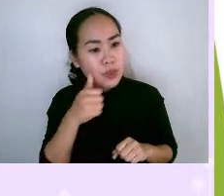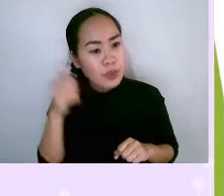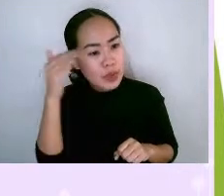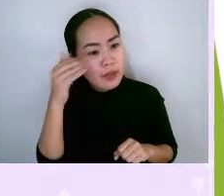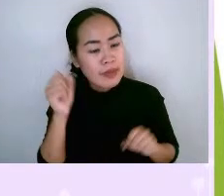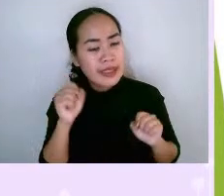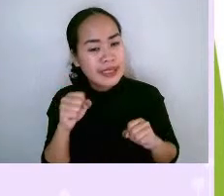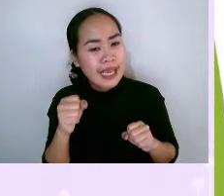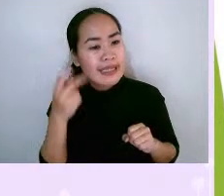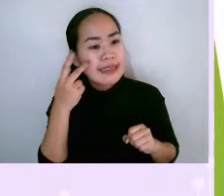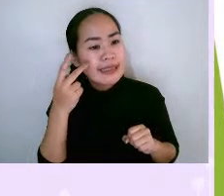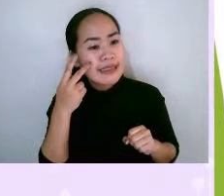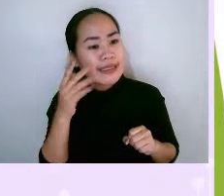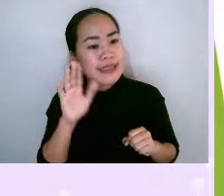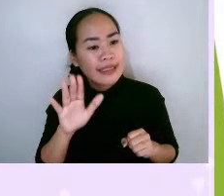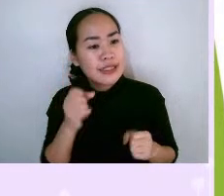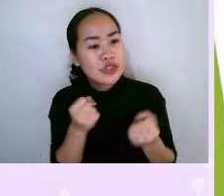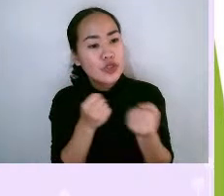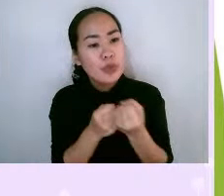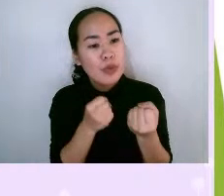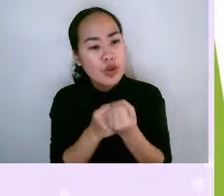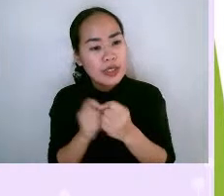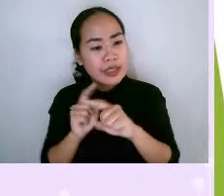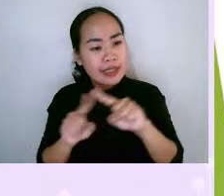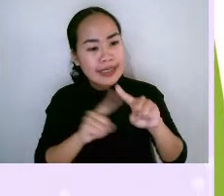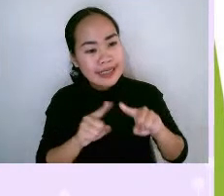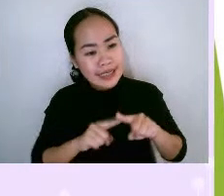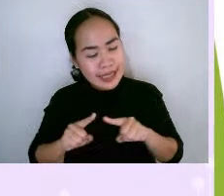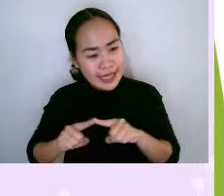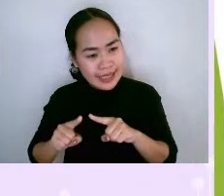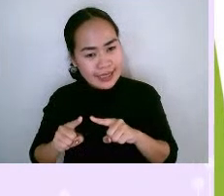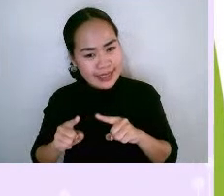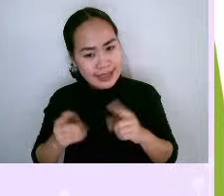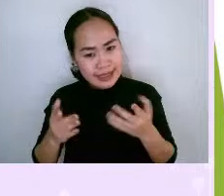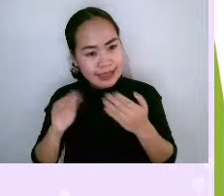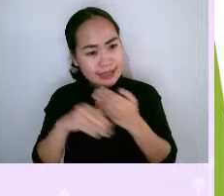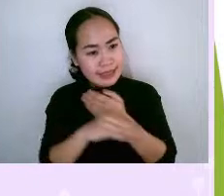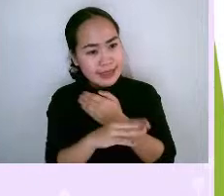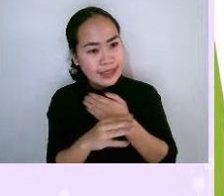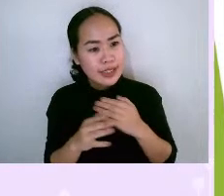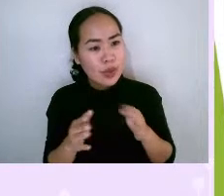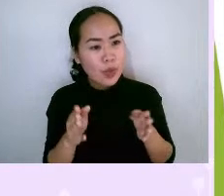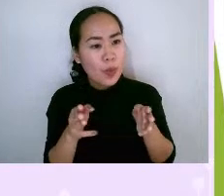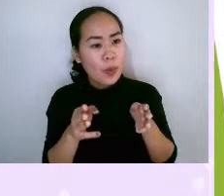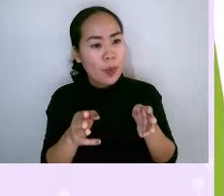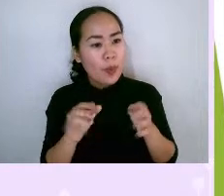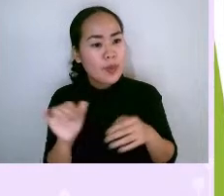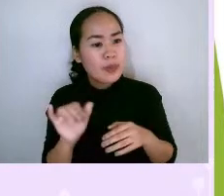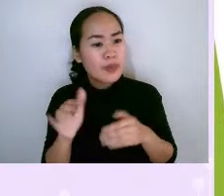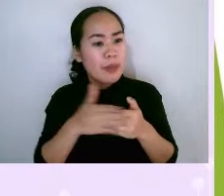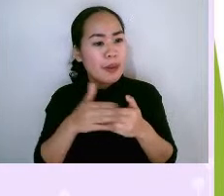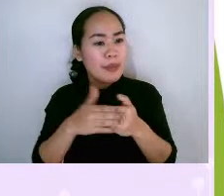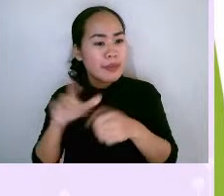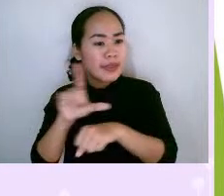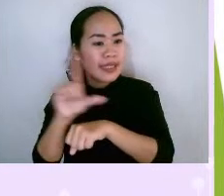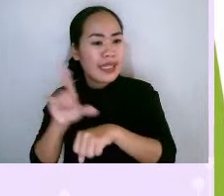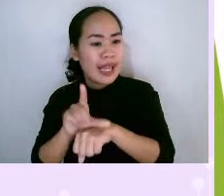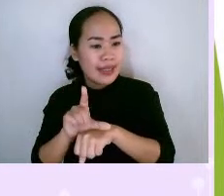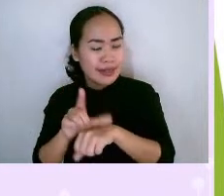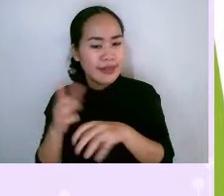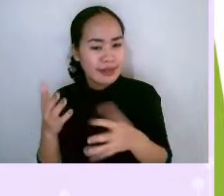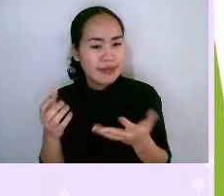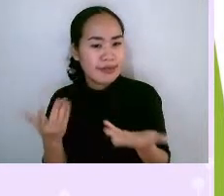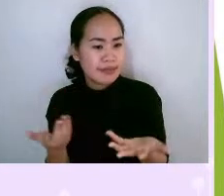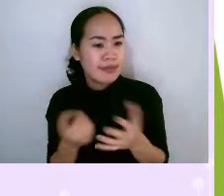mga coastline areas and mga inland po, inland waters.